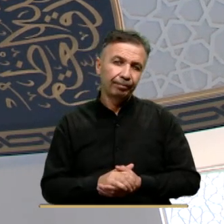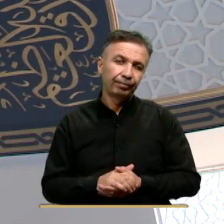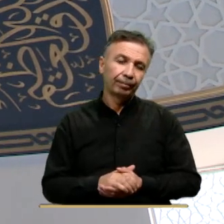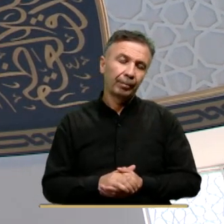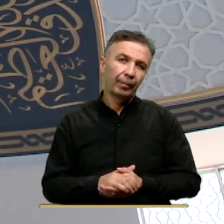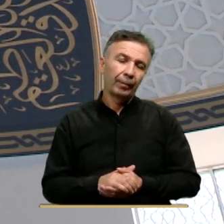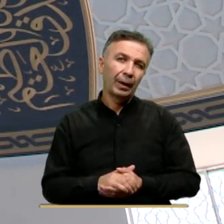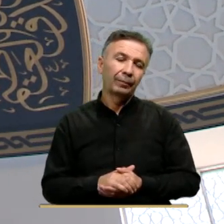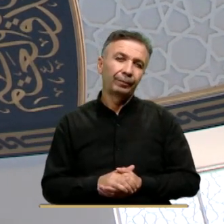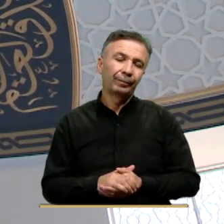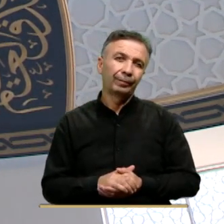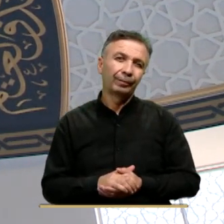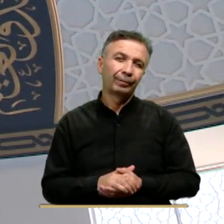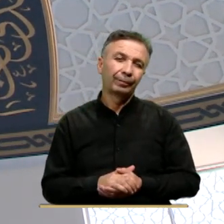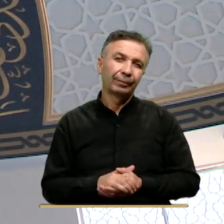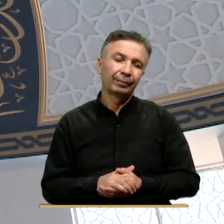yiyin